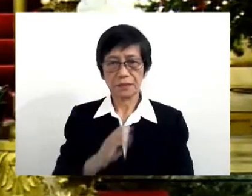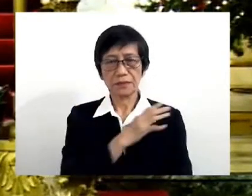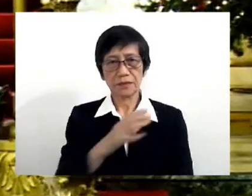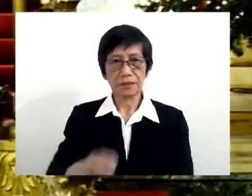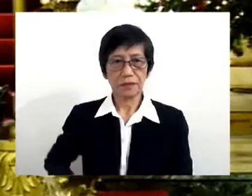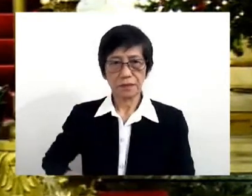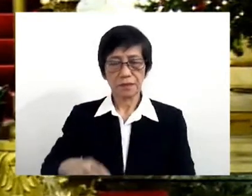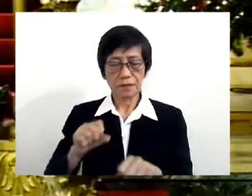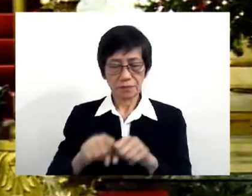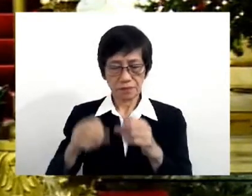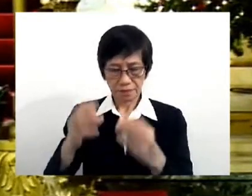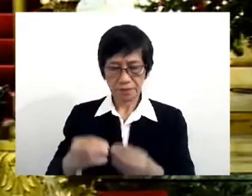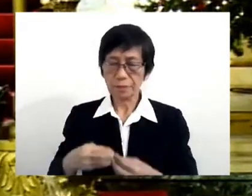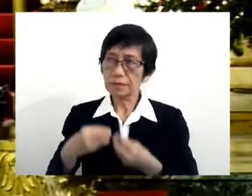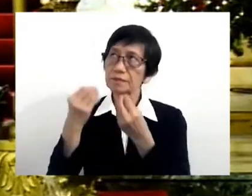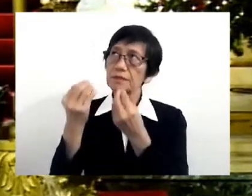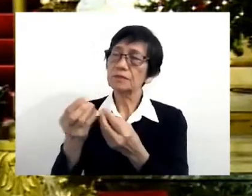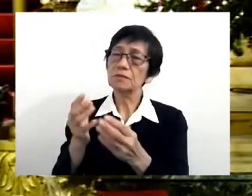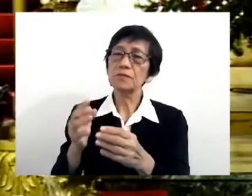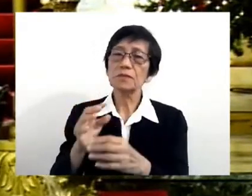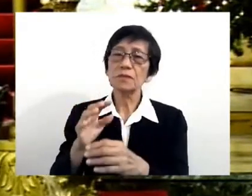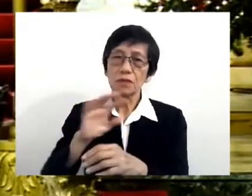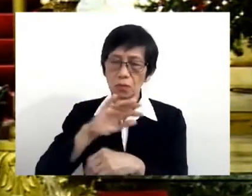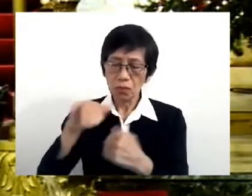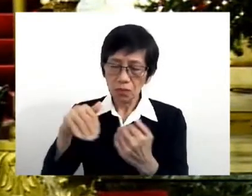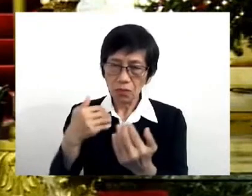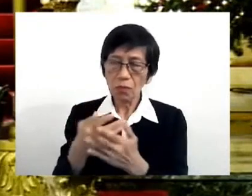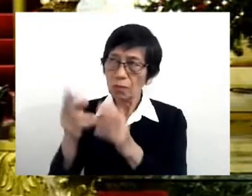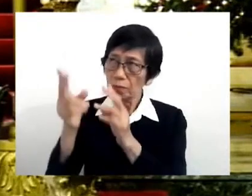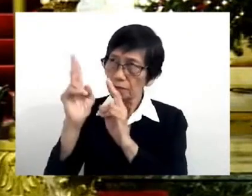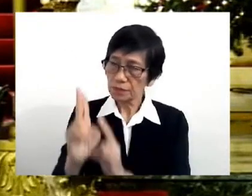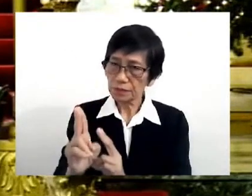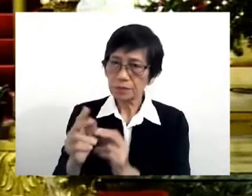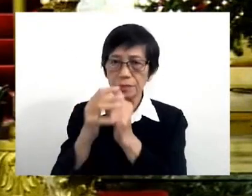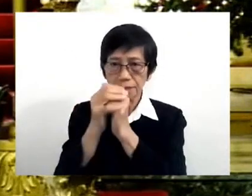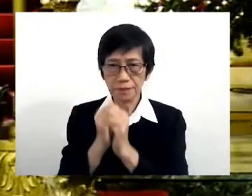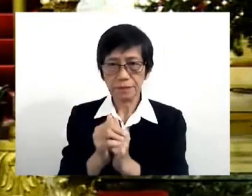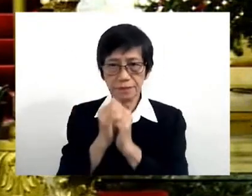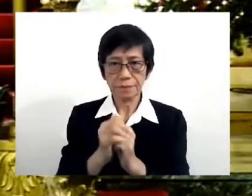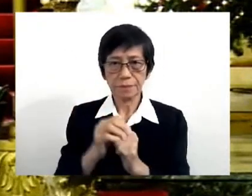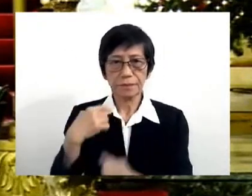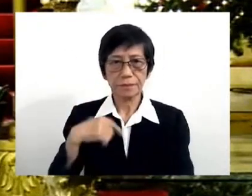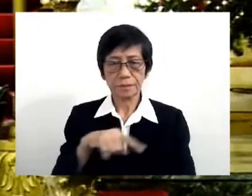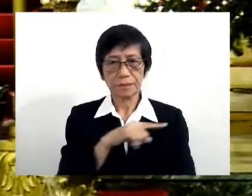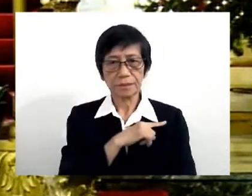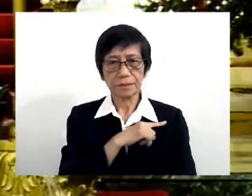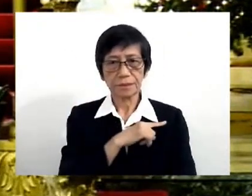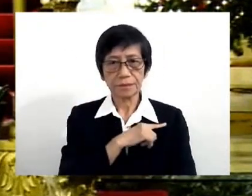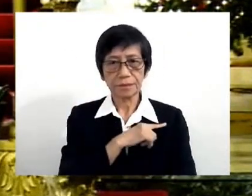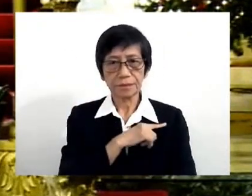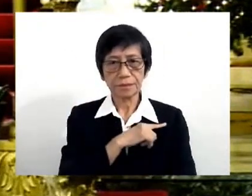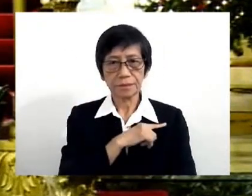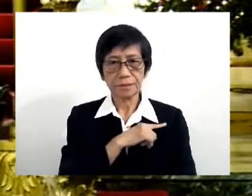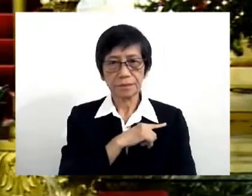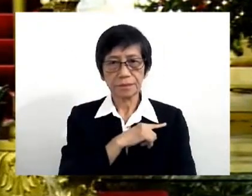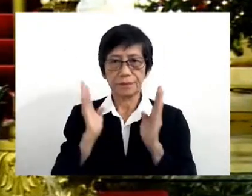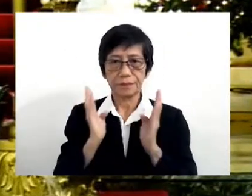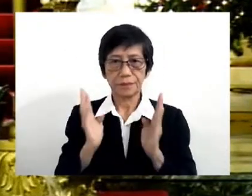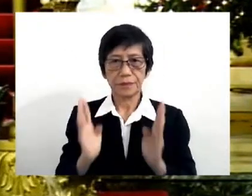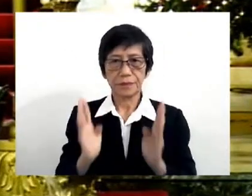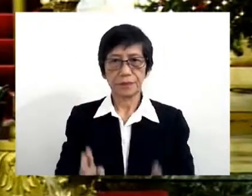ang buong paggalang at pagsamba natin. Mga kapatid, ang katawan ni Kristo.